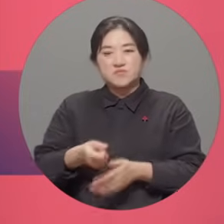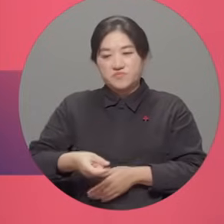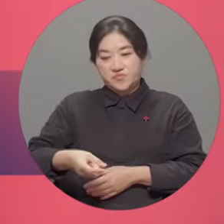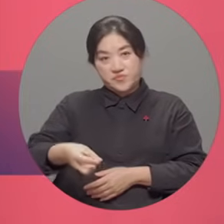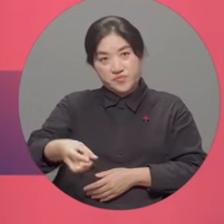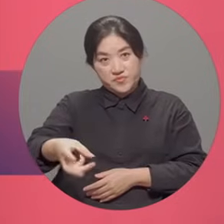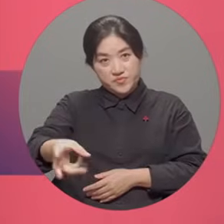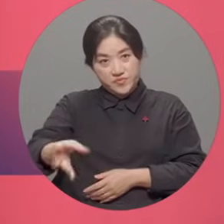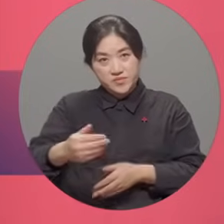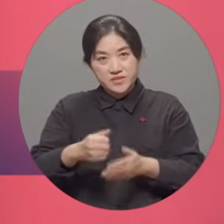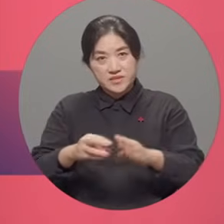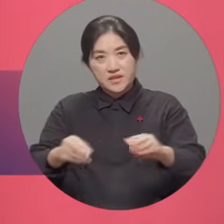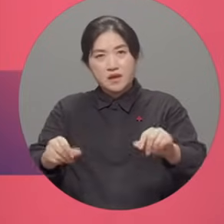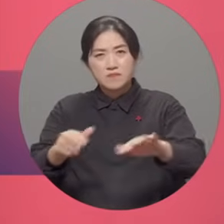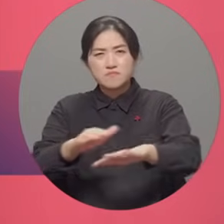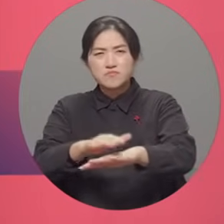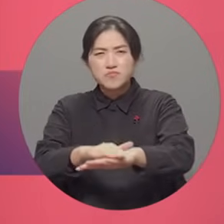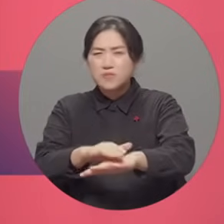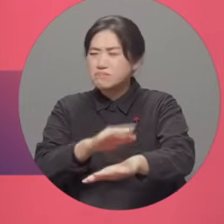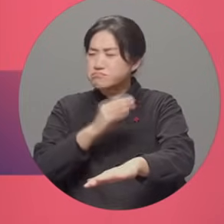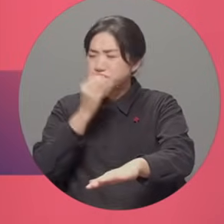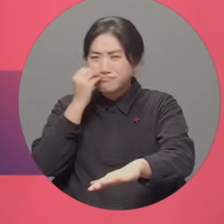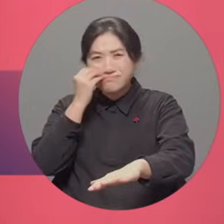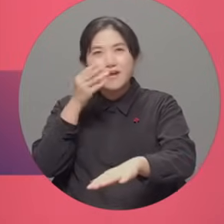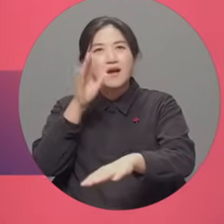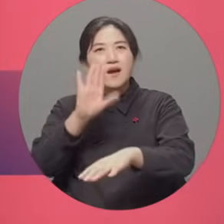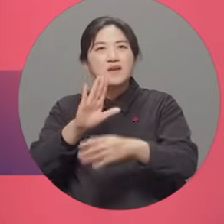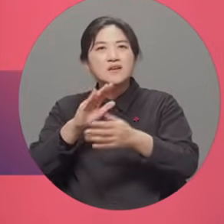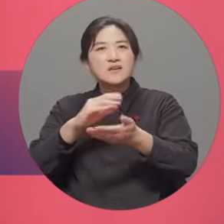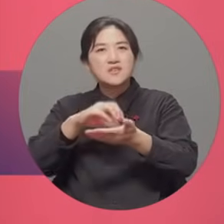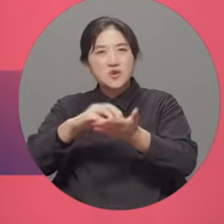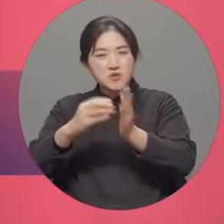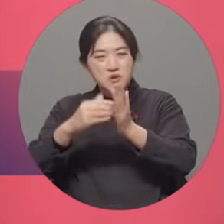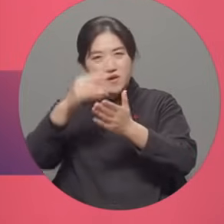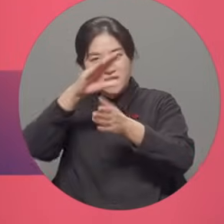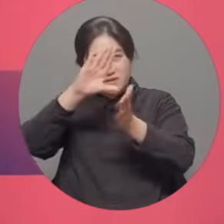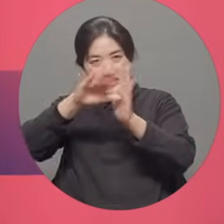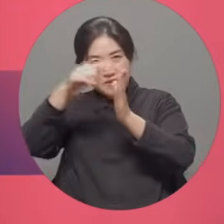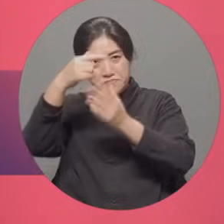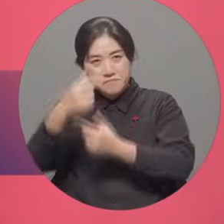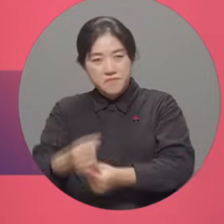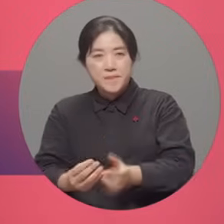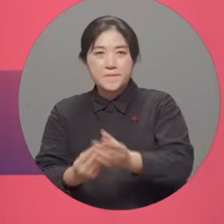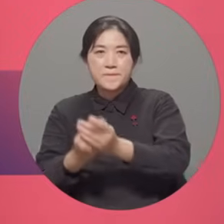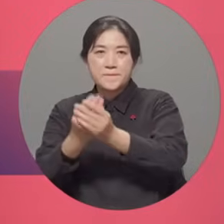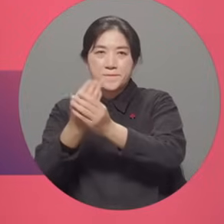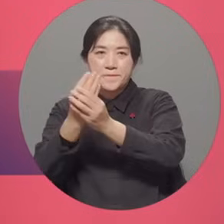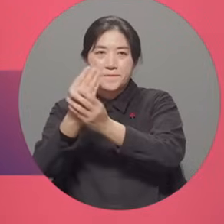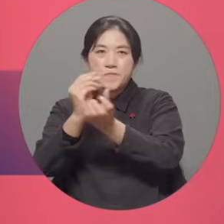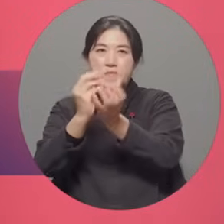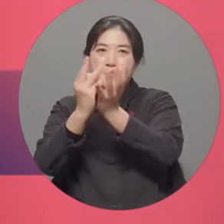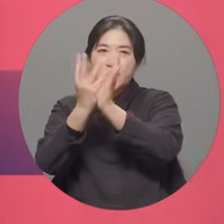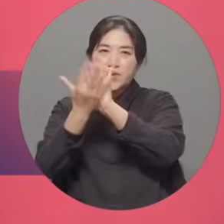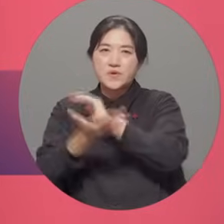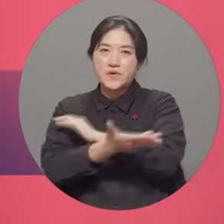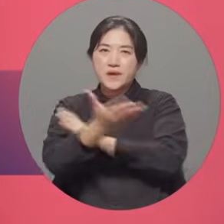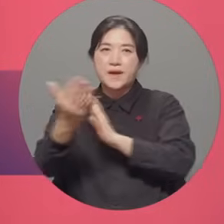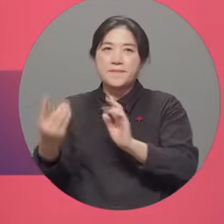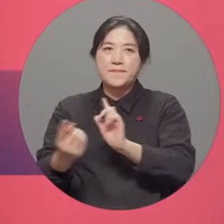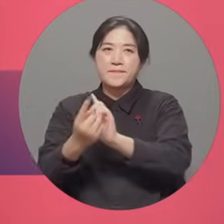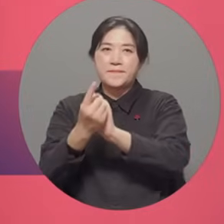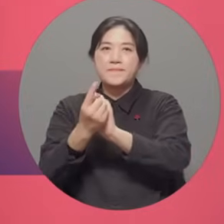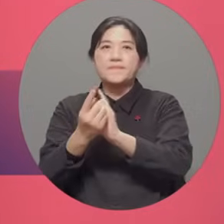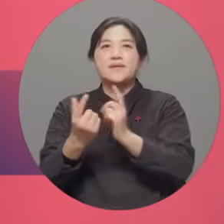씨앗들이 땅 속에 묻혀 있는 것 같지만 적정한 때가 되면 싹을 틔우고 꽃이 돼서 여러분들